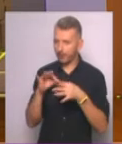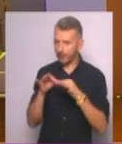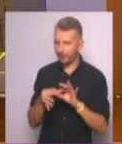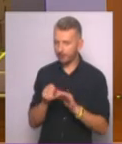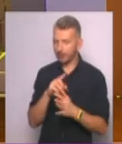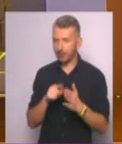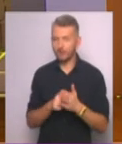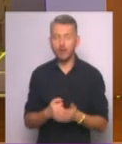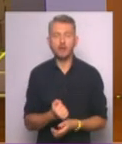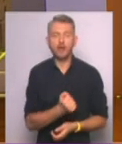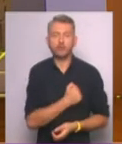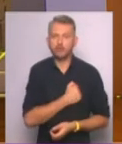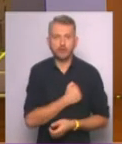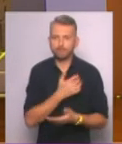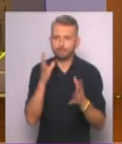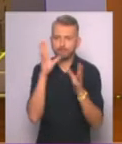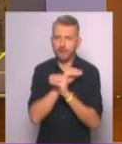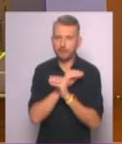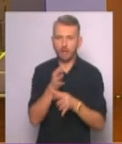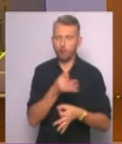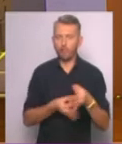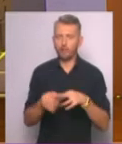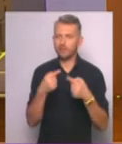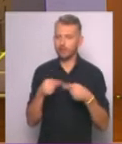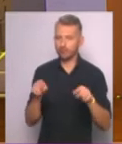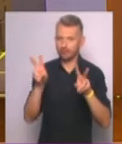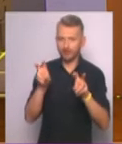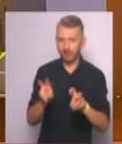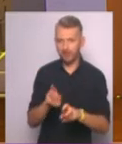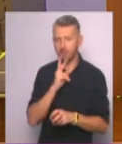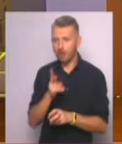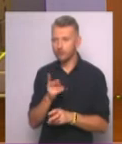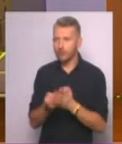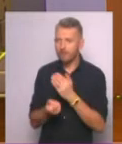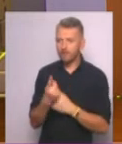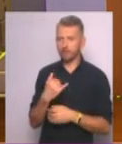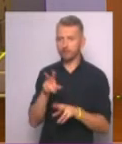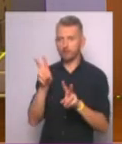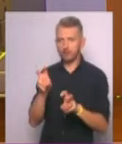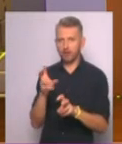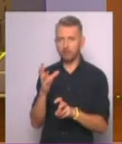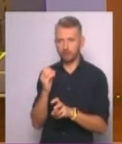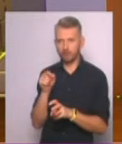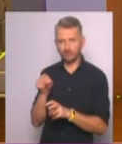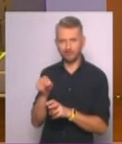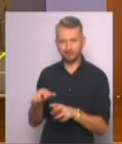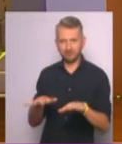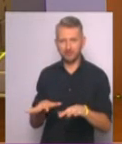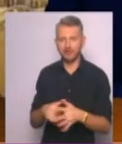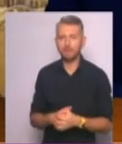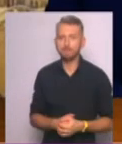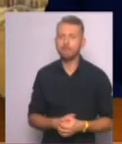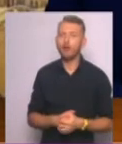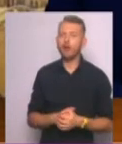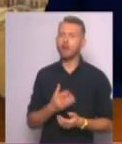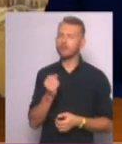питання. На жаль, вже не встигаємо ми обговорити інші тематики, тому що, бачите, дійсно виплила у нас тема іще з Вірнецьких пагорбів. Нагадайте